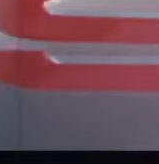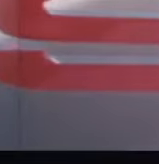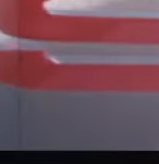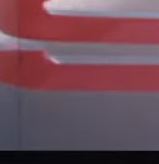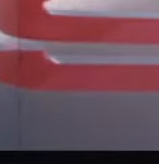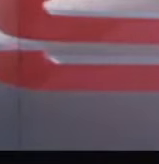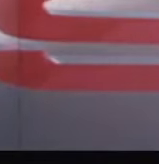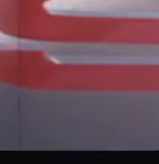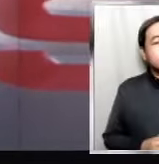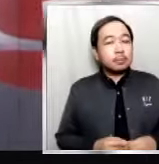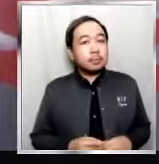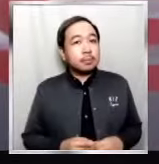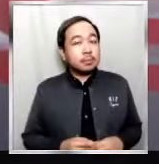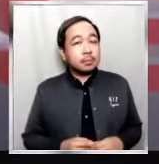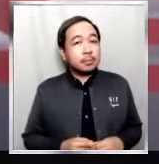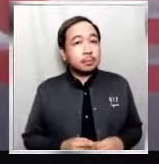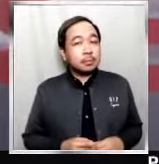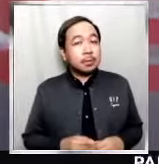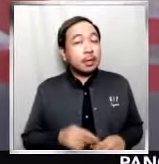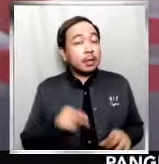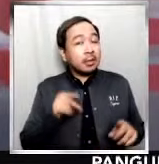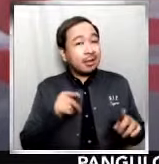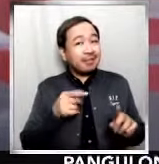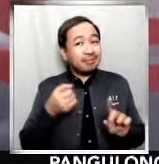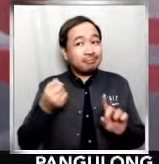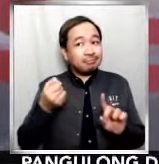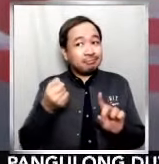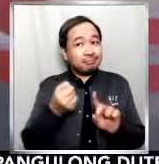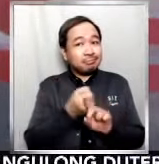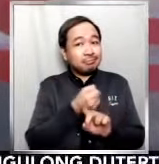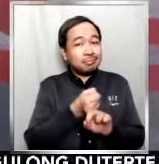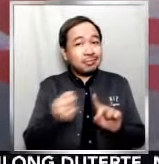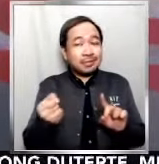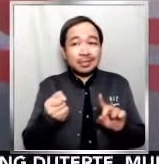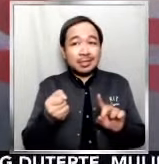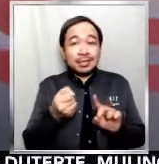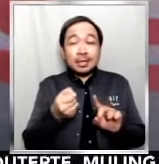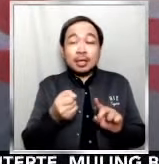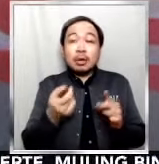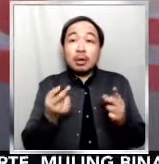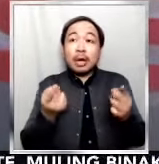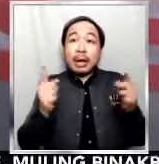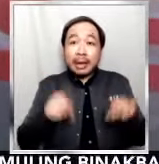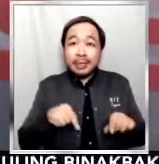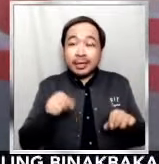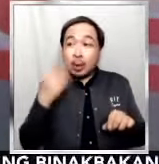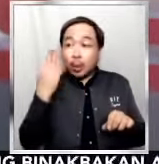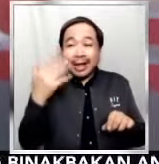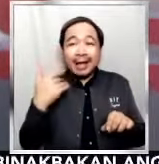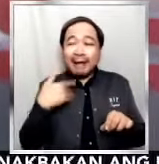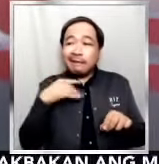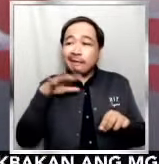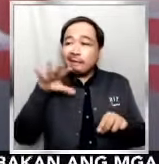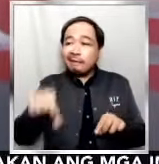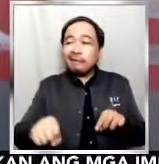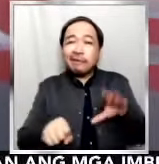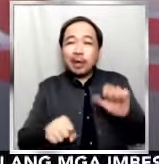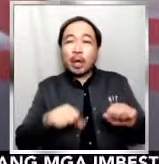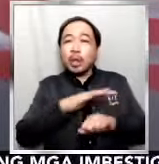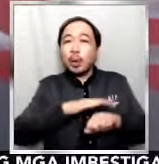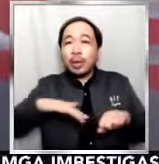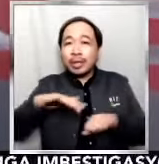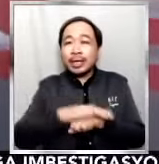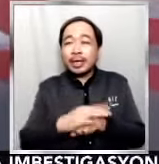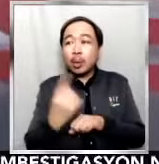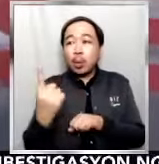Nauwi sa pananakit ang agawan ng lote sa Pangasinan. Ang biktimang senior na, binugbog at